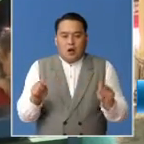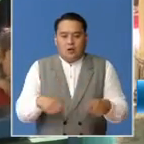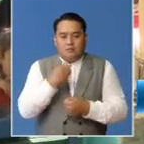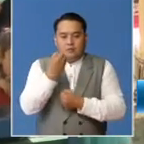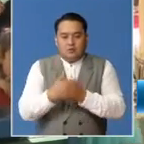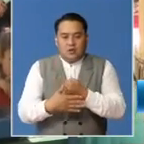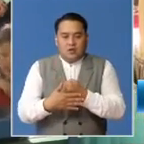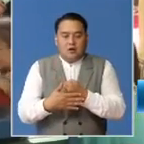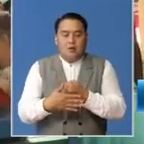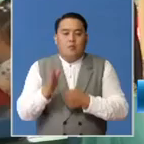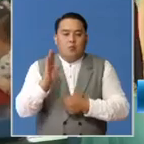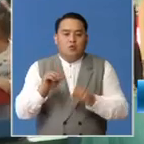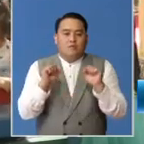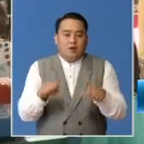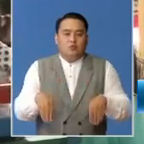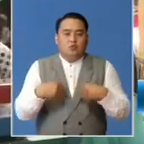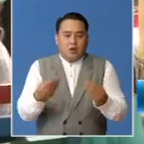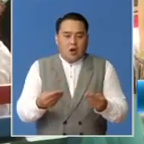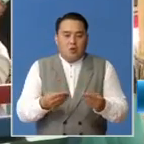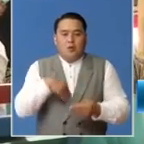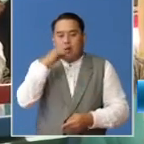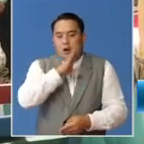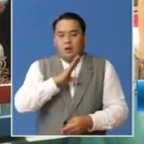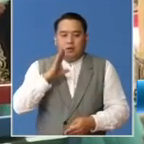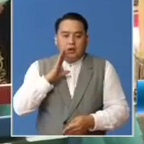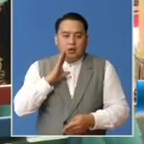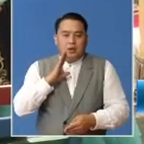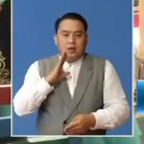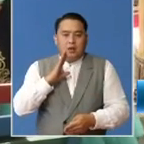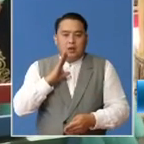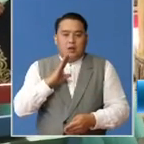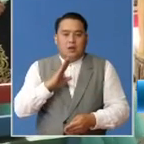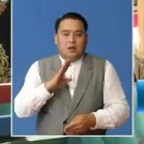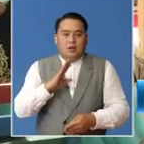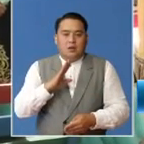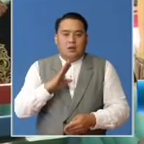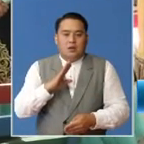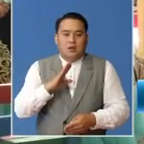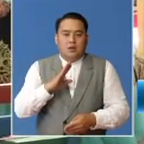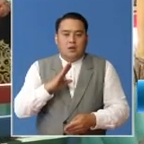центров. Такие центры дают возможность родителям, допустим, на